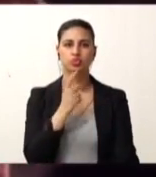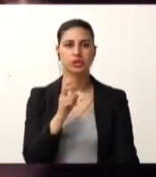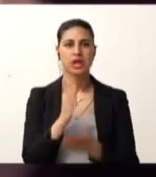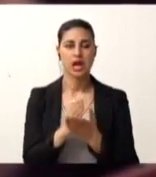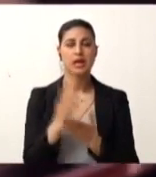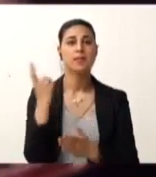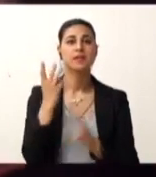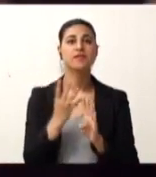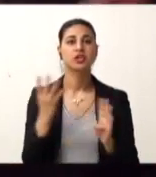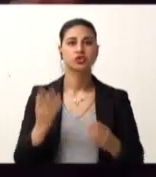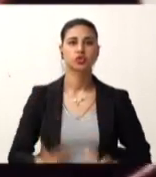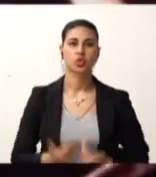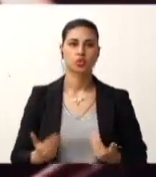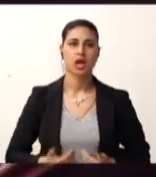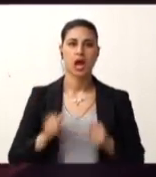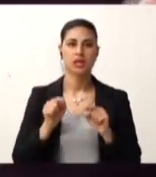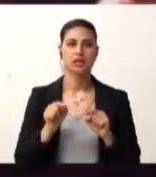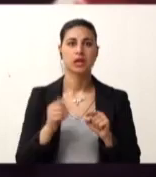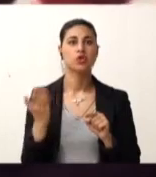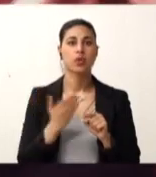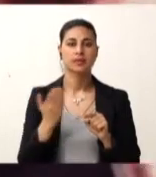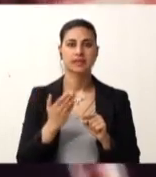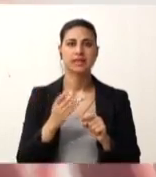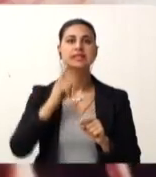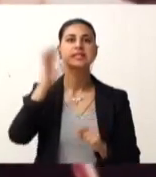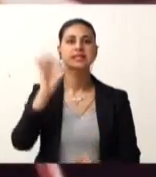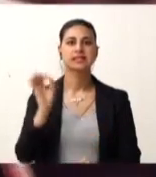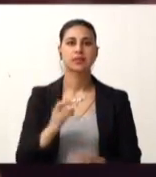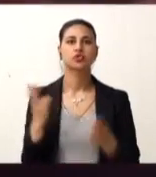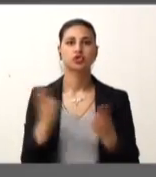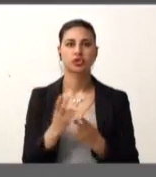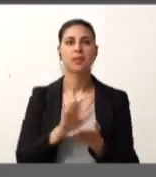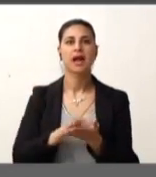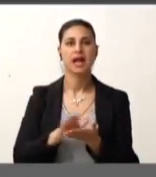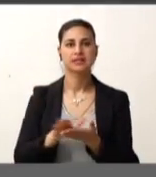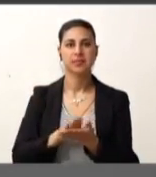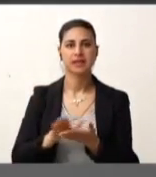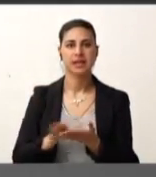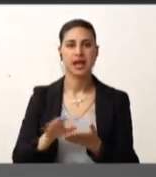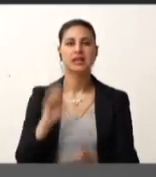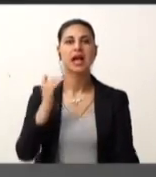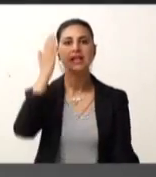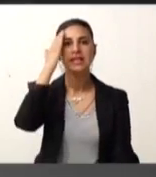ხოლო პირველ რიგში კი ცოცხალი ორგანო, რომელსაც სისტემატურად სჭირდება გაწმენდა და თავის